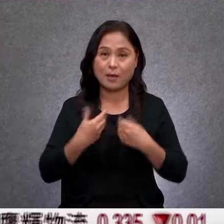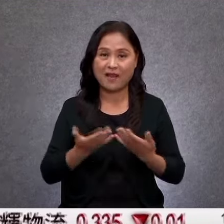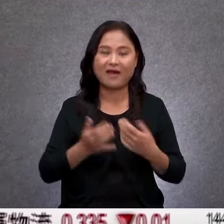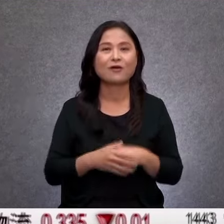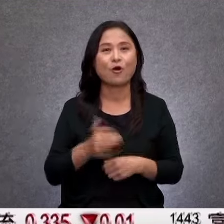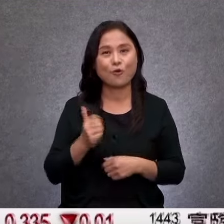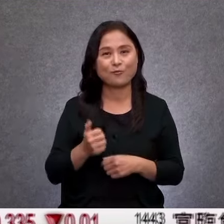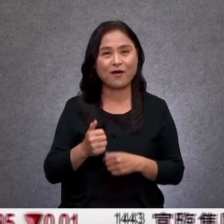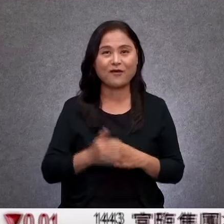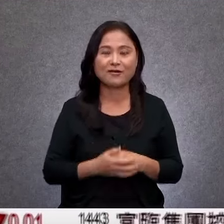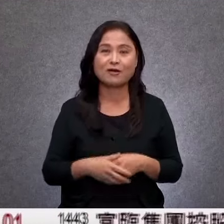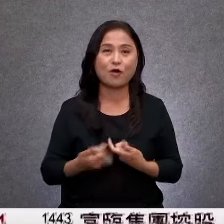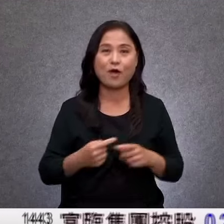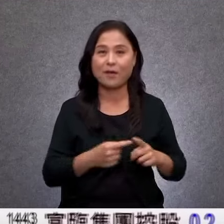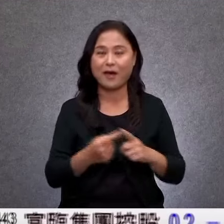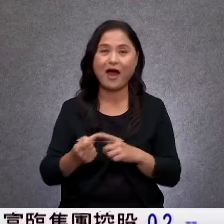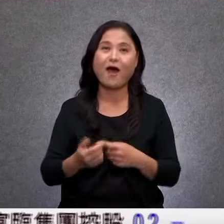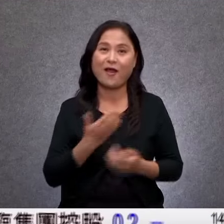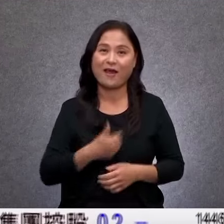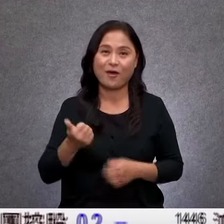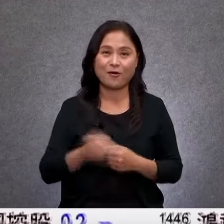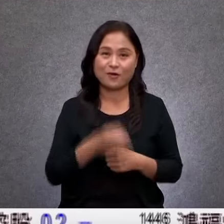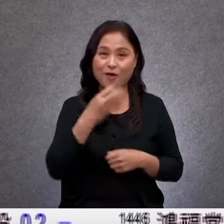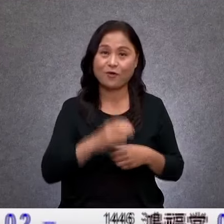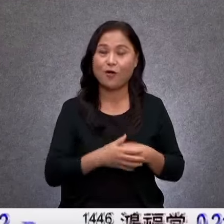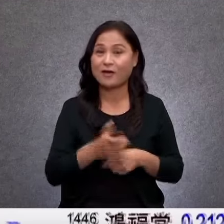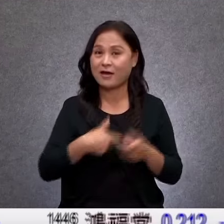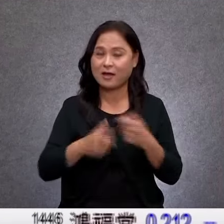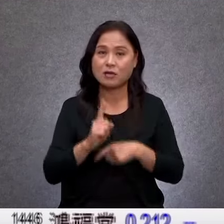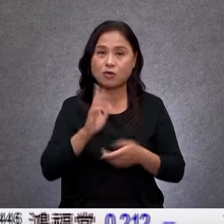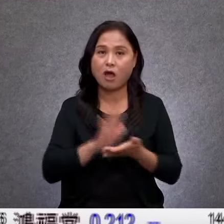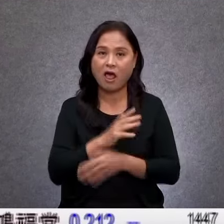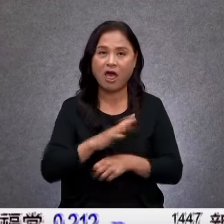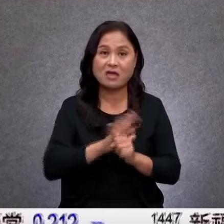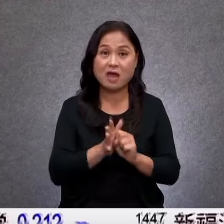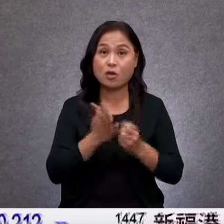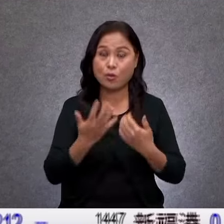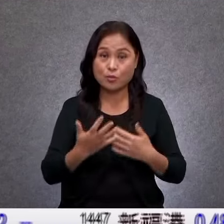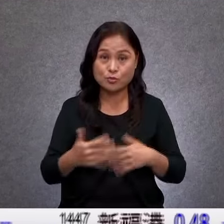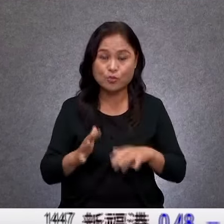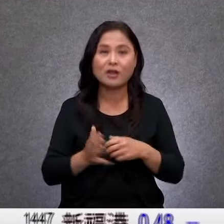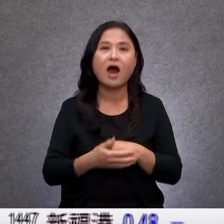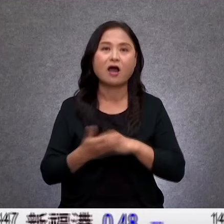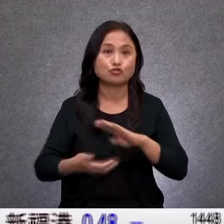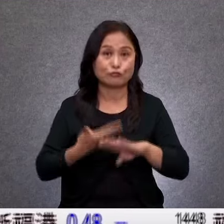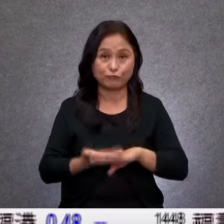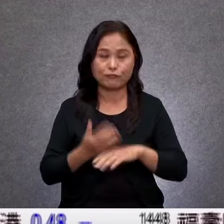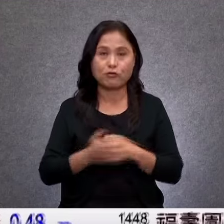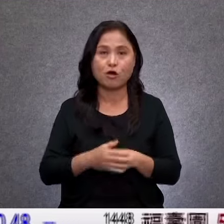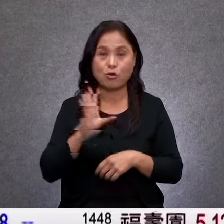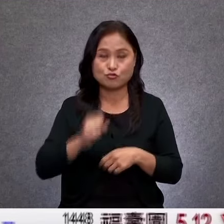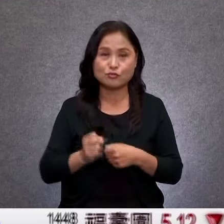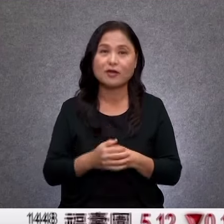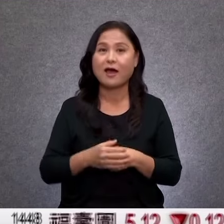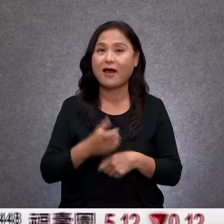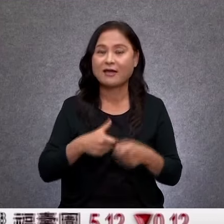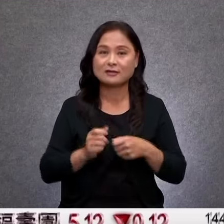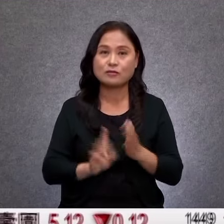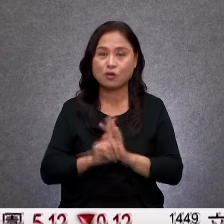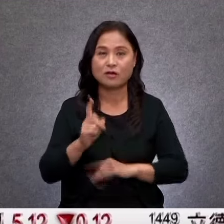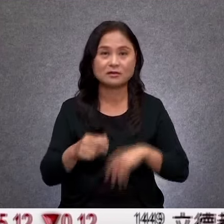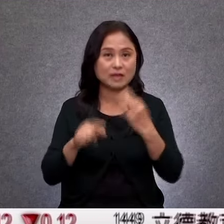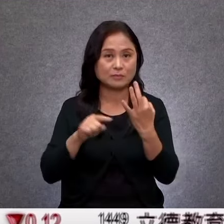好，司長，咁將以下時間交俾你。 好啊，唔該。各位市民，大家好。香港的經濟咧，舊年喺疫後恢復，